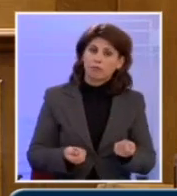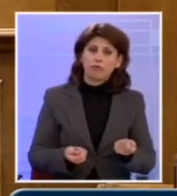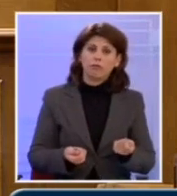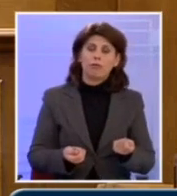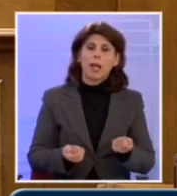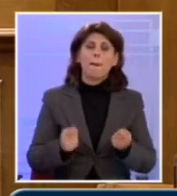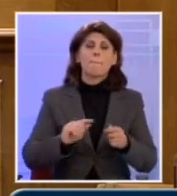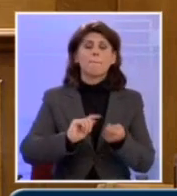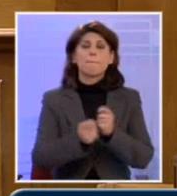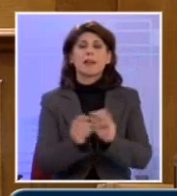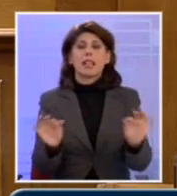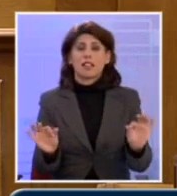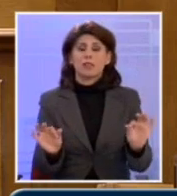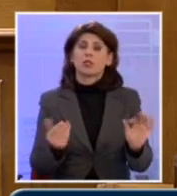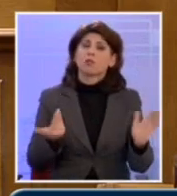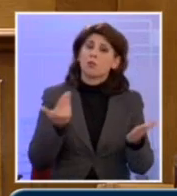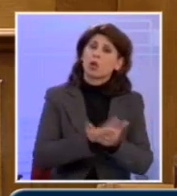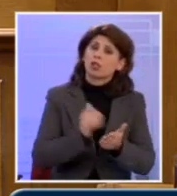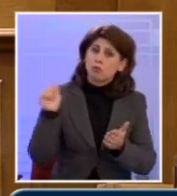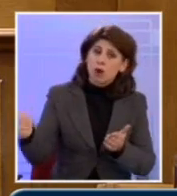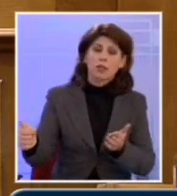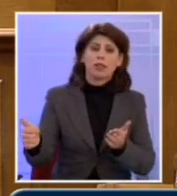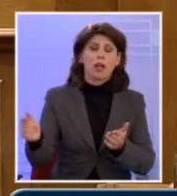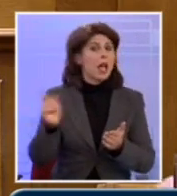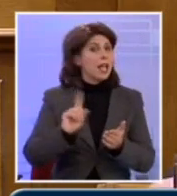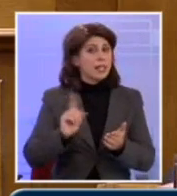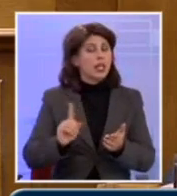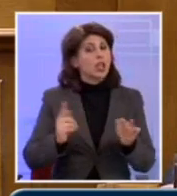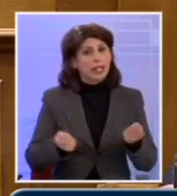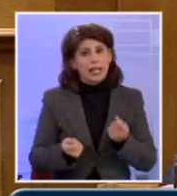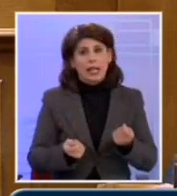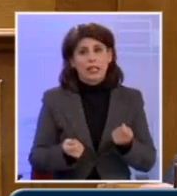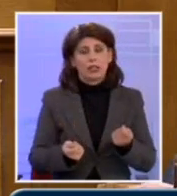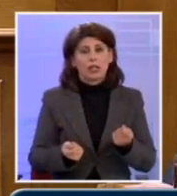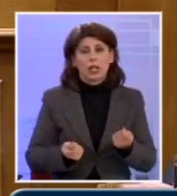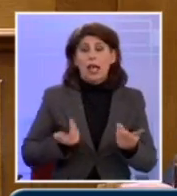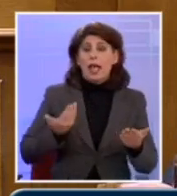τις μεταρρυθμίσεις που προτείνει η ίδια. Και όχι να υλοποιεί